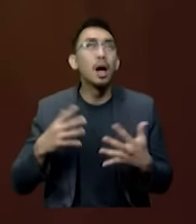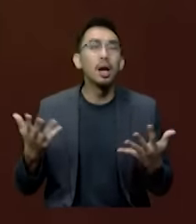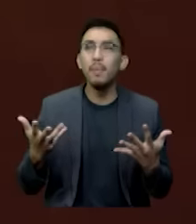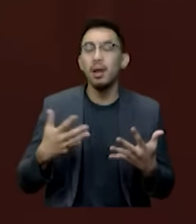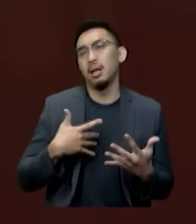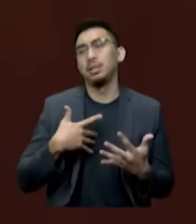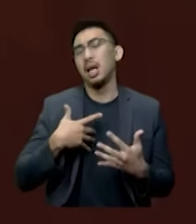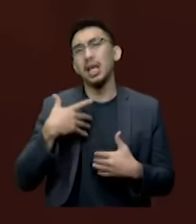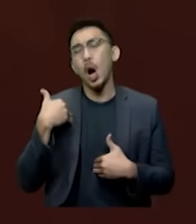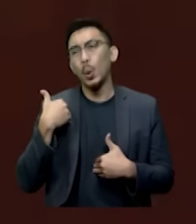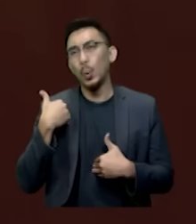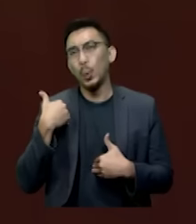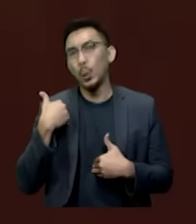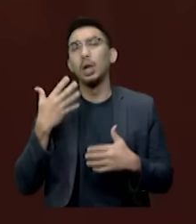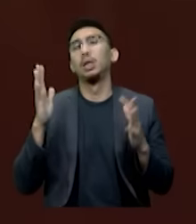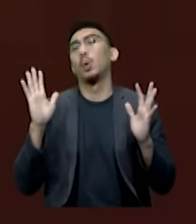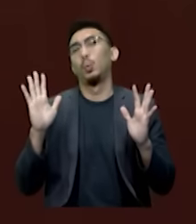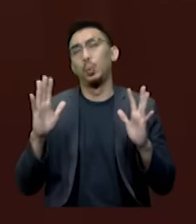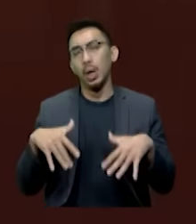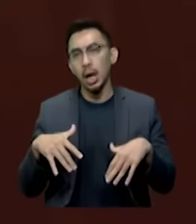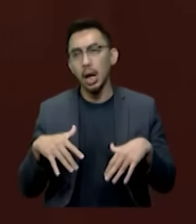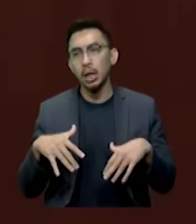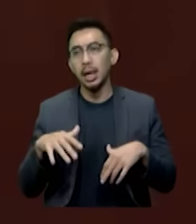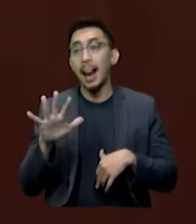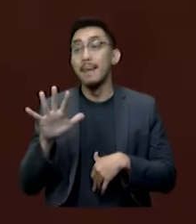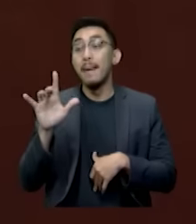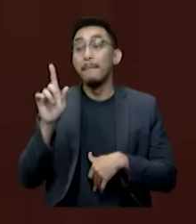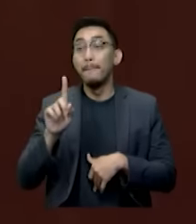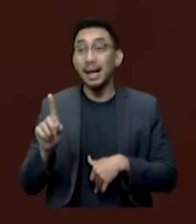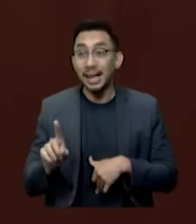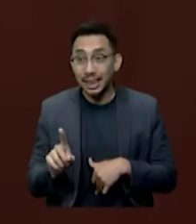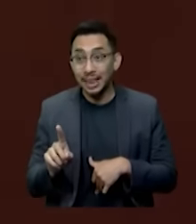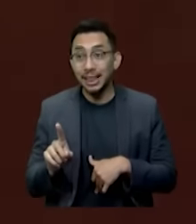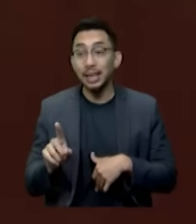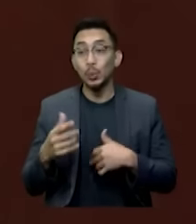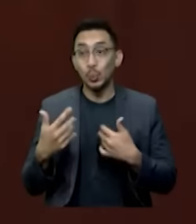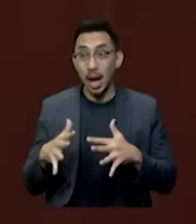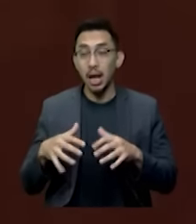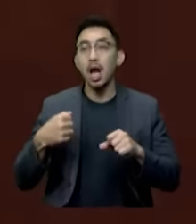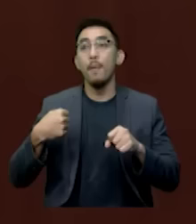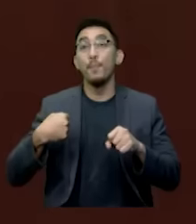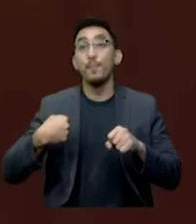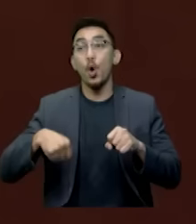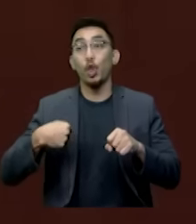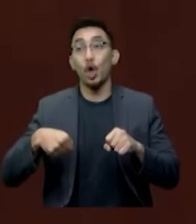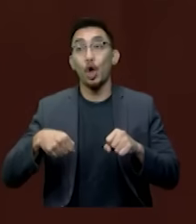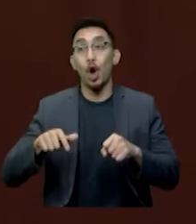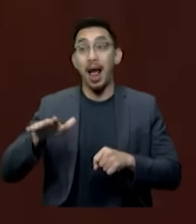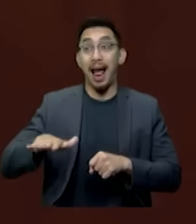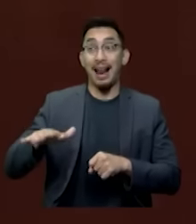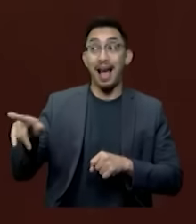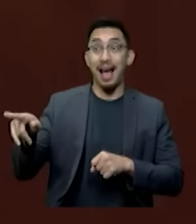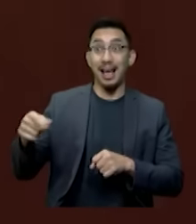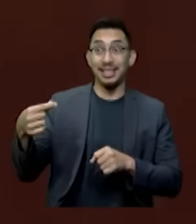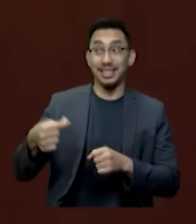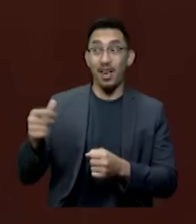Udah, ada hilang. 5 menit kemudian, motor dari sini yang gede, motor anaknya punya rumah